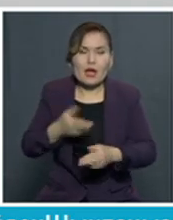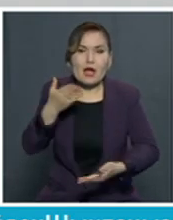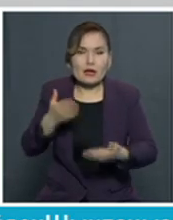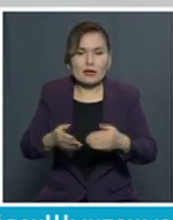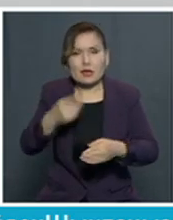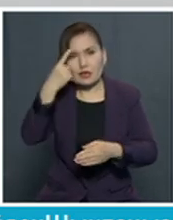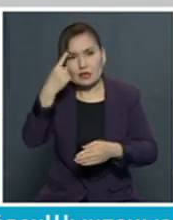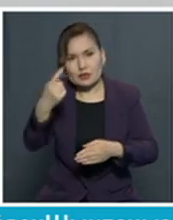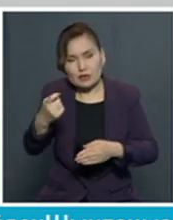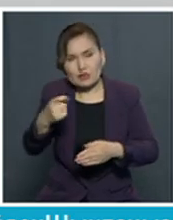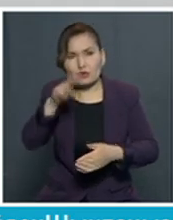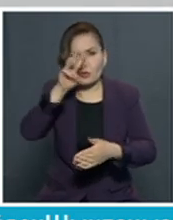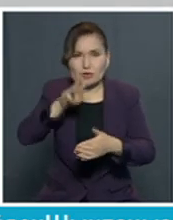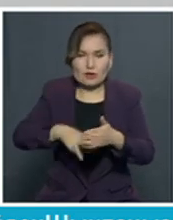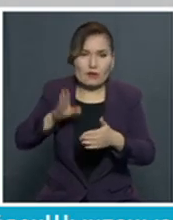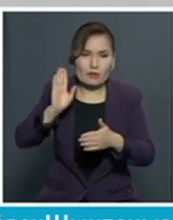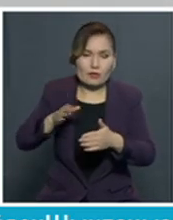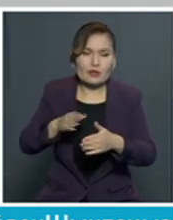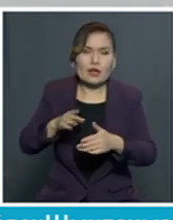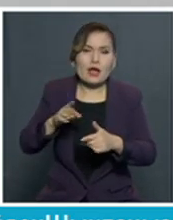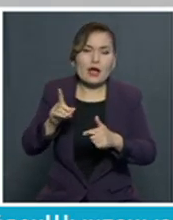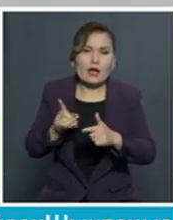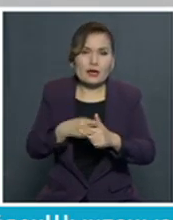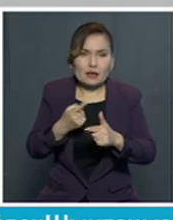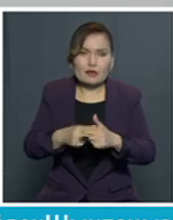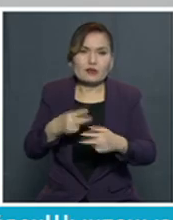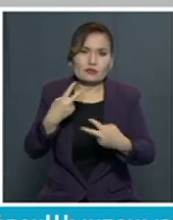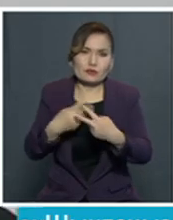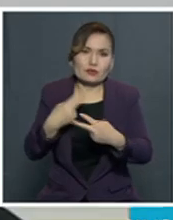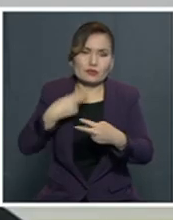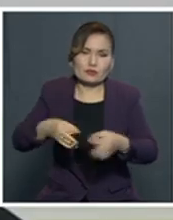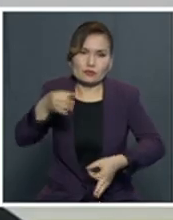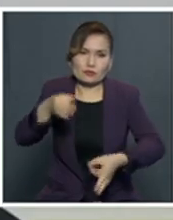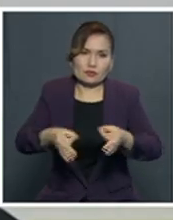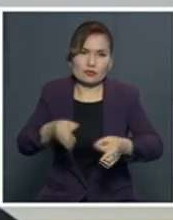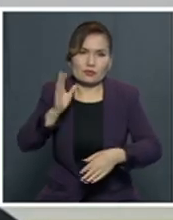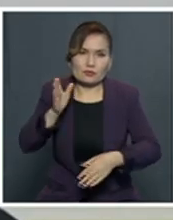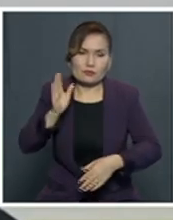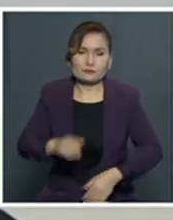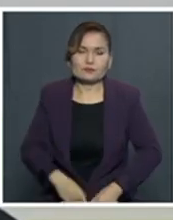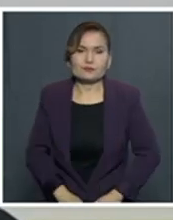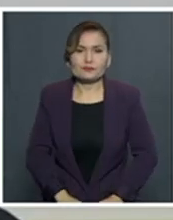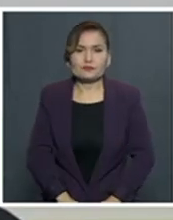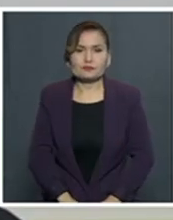жасайды, немесе әкімшілік қамауға алады, немесе айыппұл төлеткізетін болады.